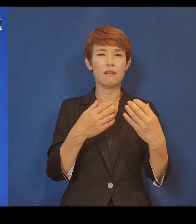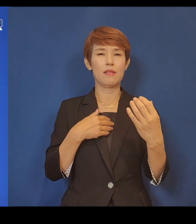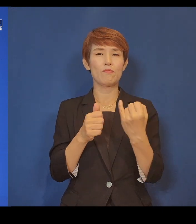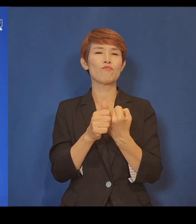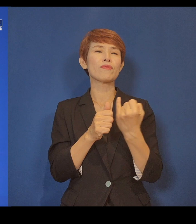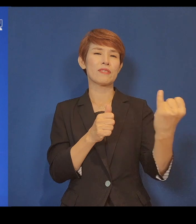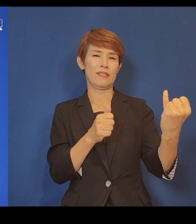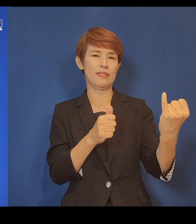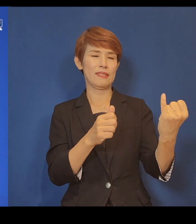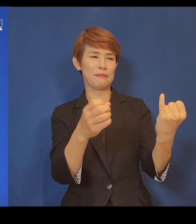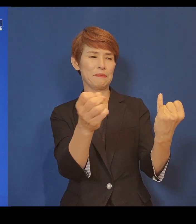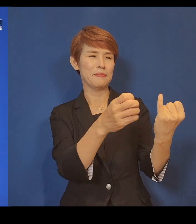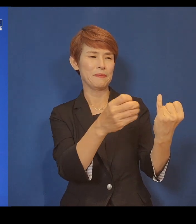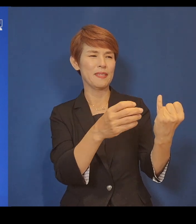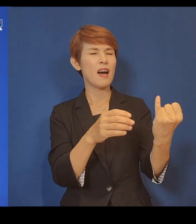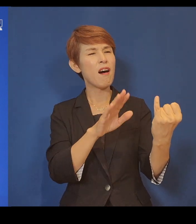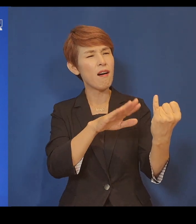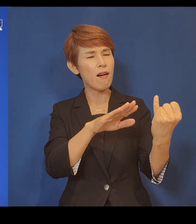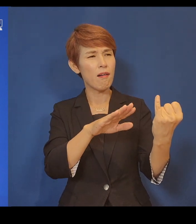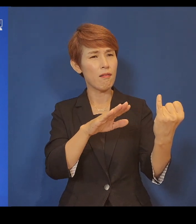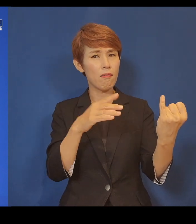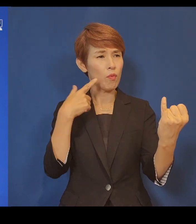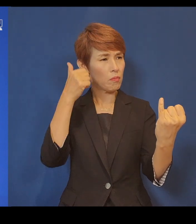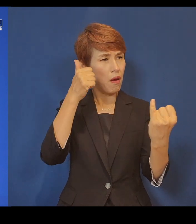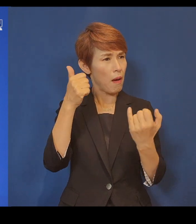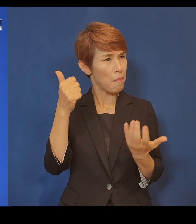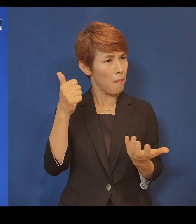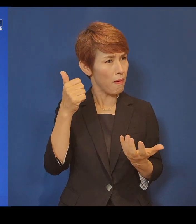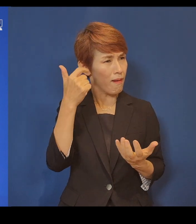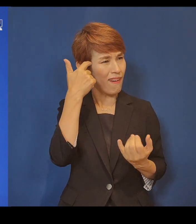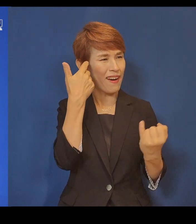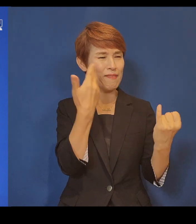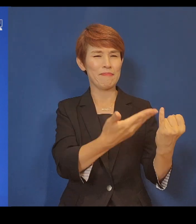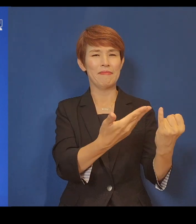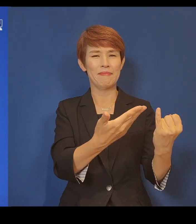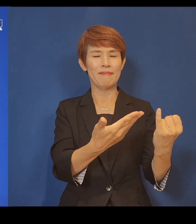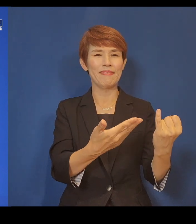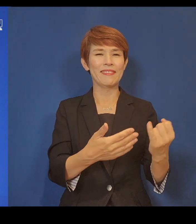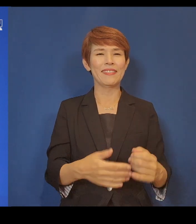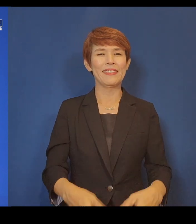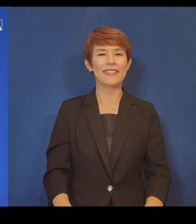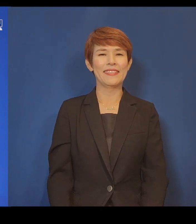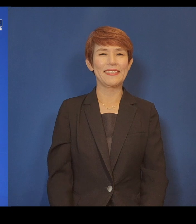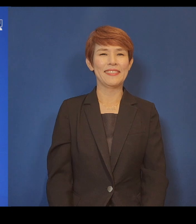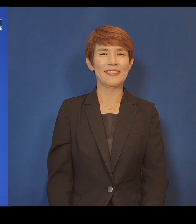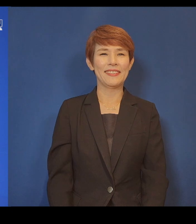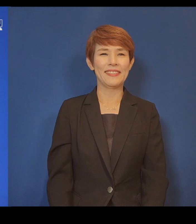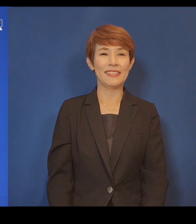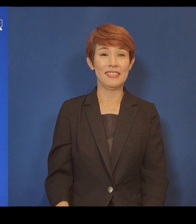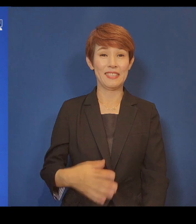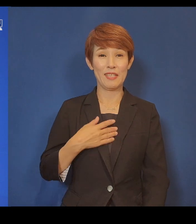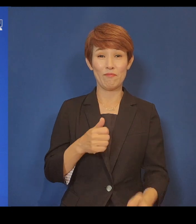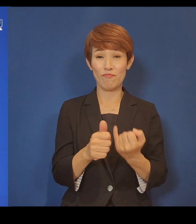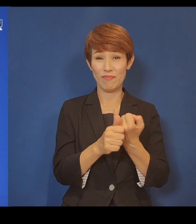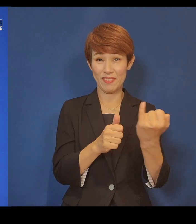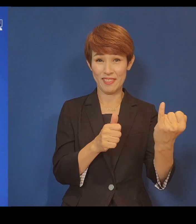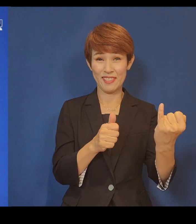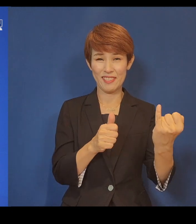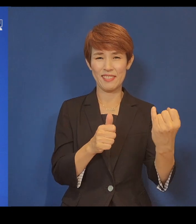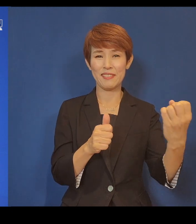아내에게 찾아가셔서 목사님 어디 아프냐고, 아파 보인다고. 그래 제